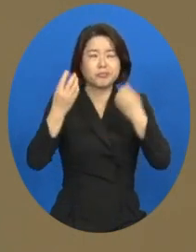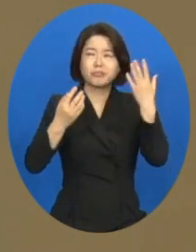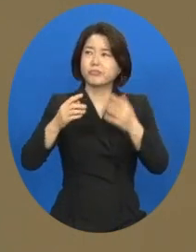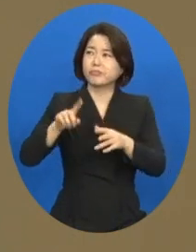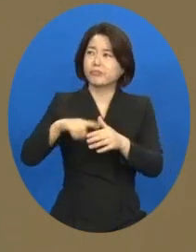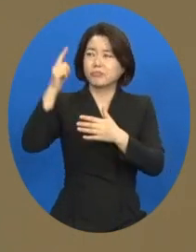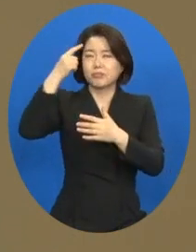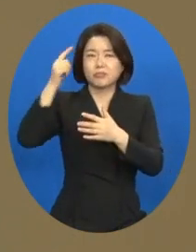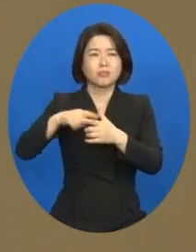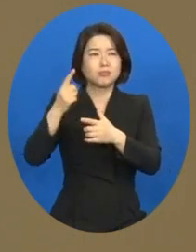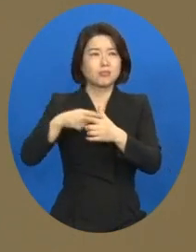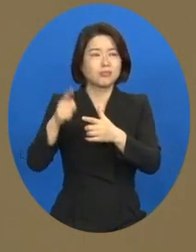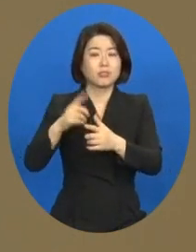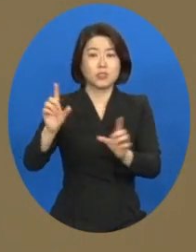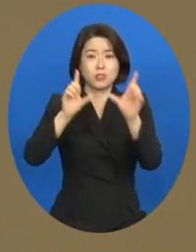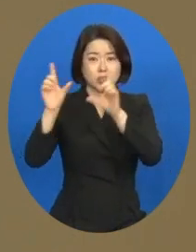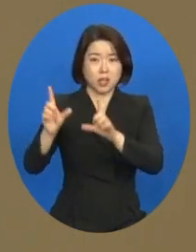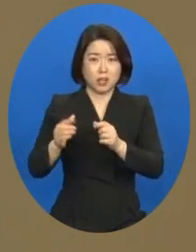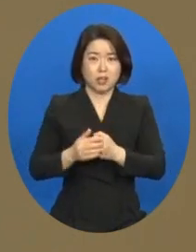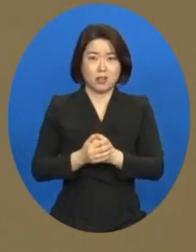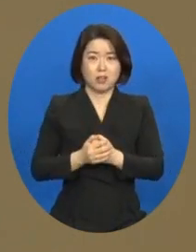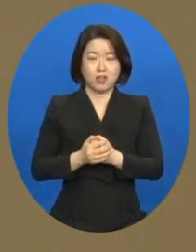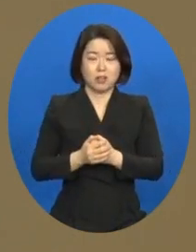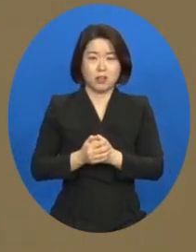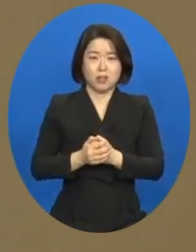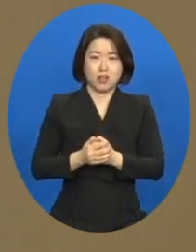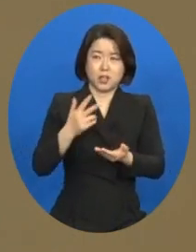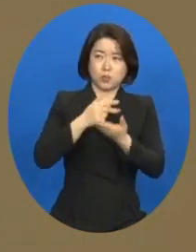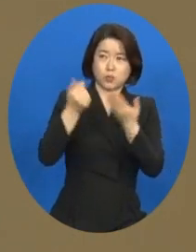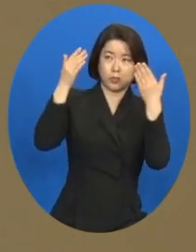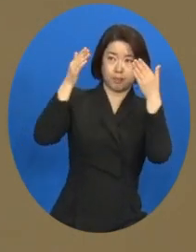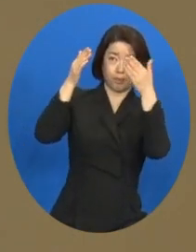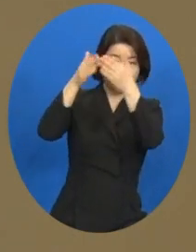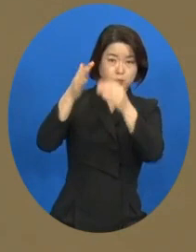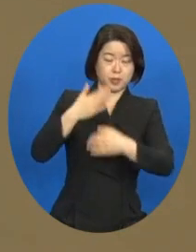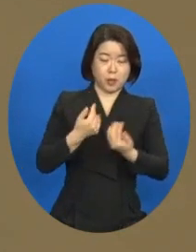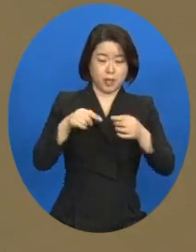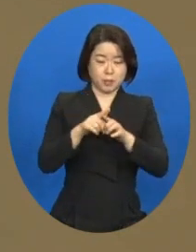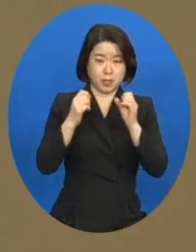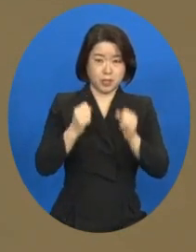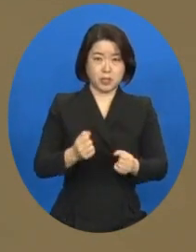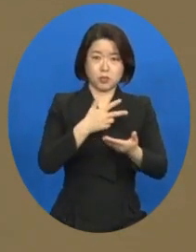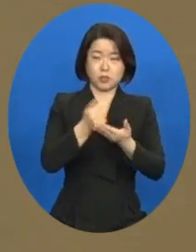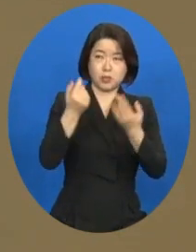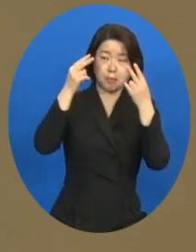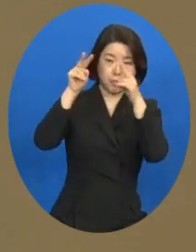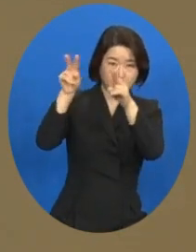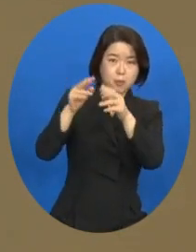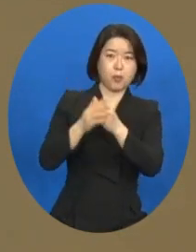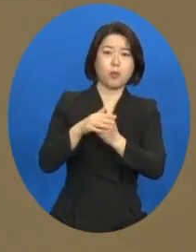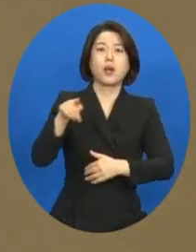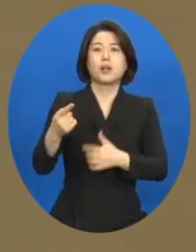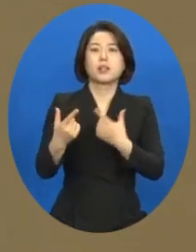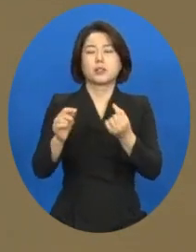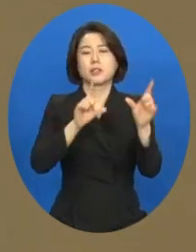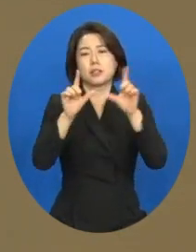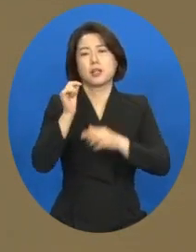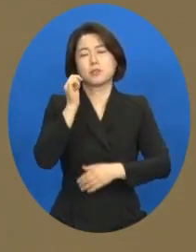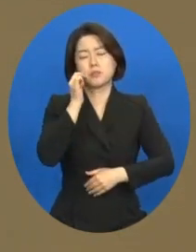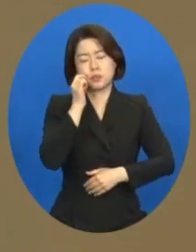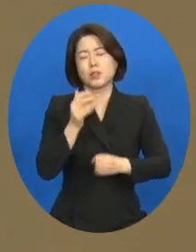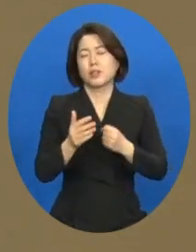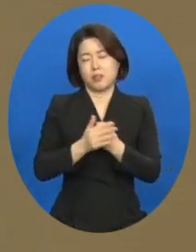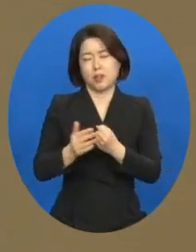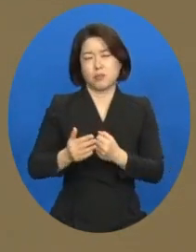이유는 주님을 주목하고 나와 함께 계시는 주님을 바라보고 그렇게 살지 못했기